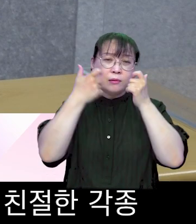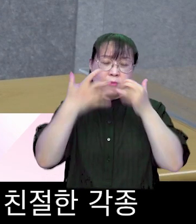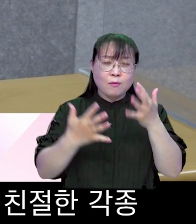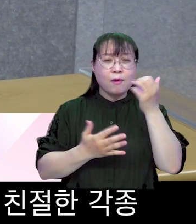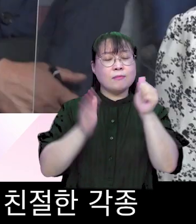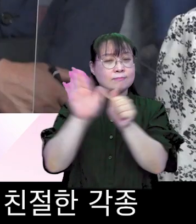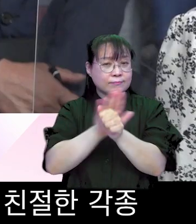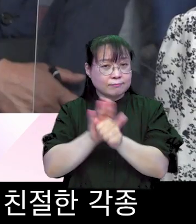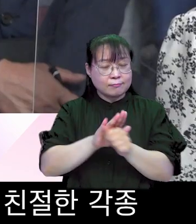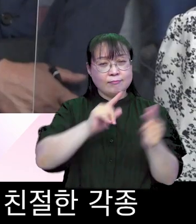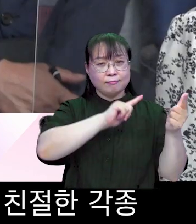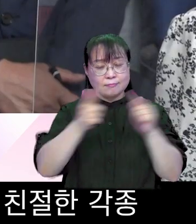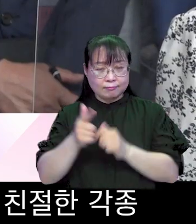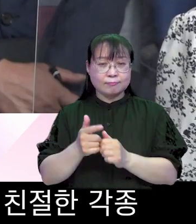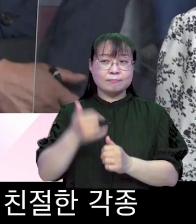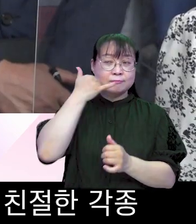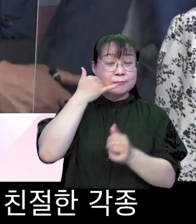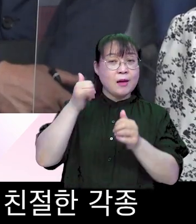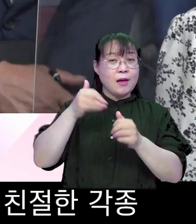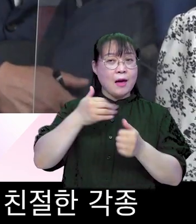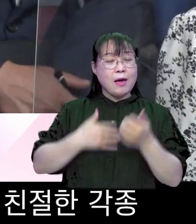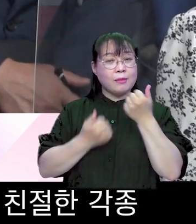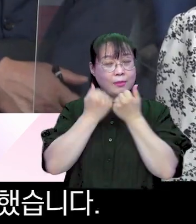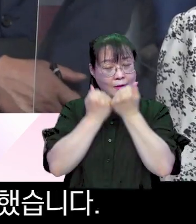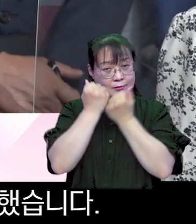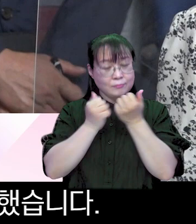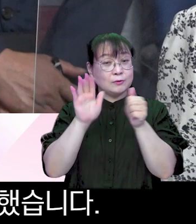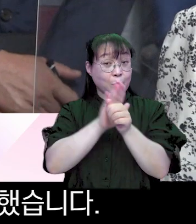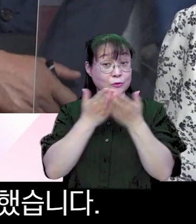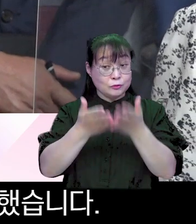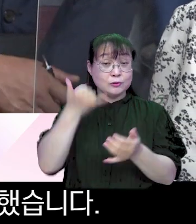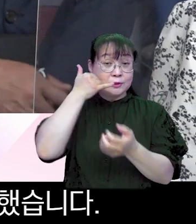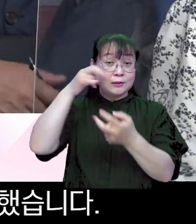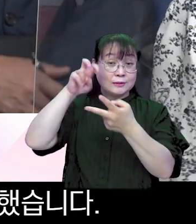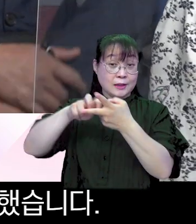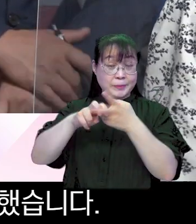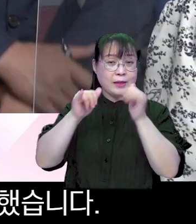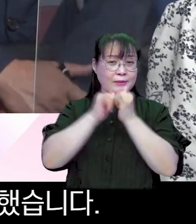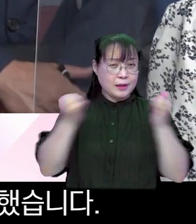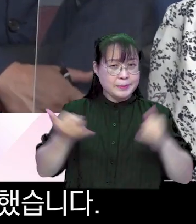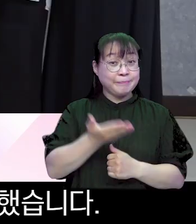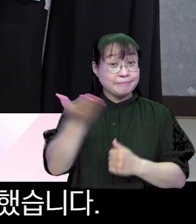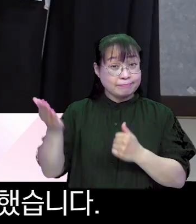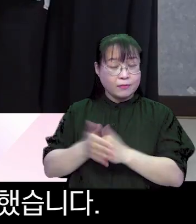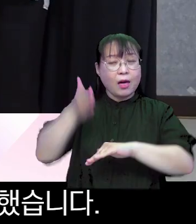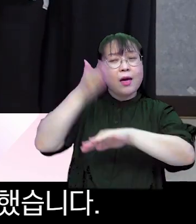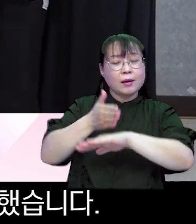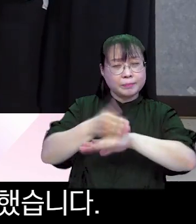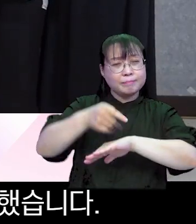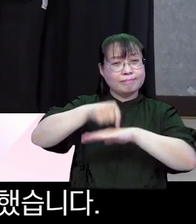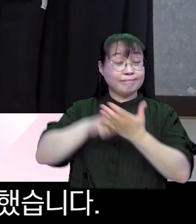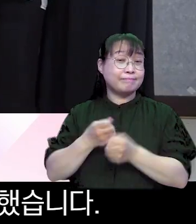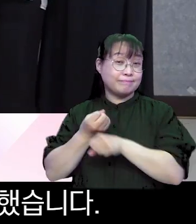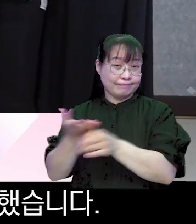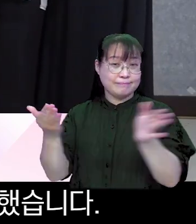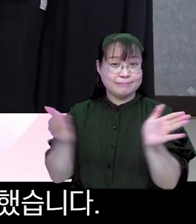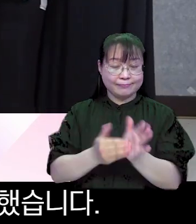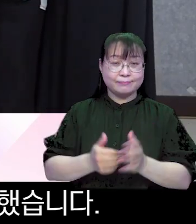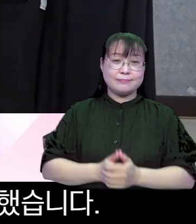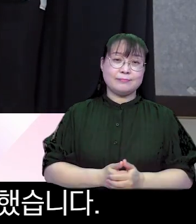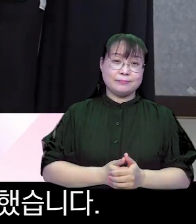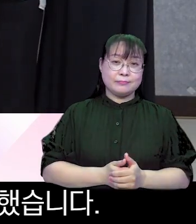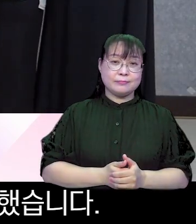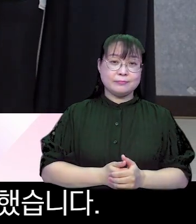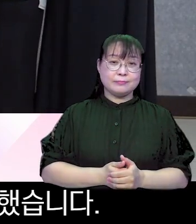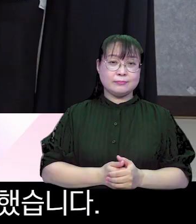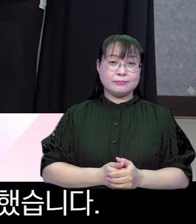시민들을 위해 신속, 정확, 친절한 각종 민원 안내 전화 서비스를 제공하는 콜센터 상담사들에게